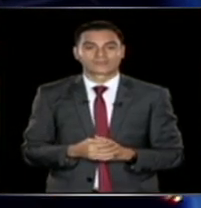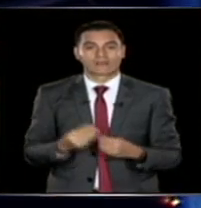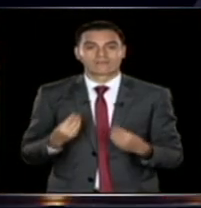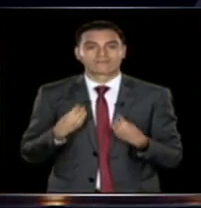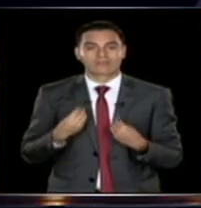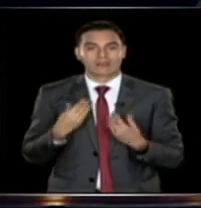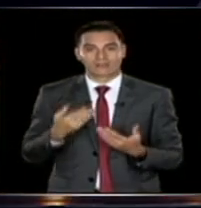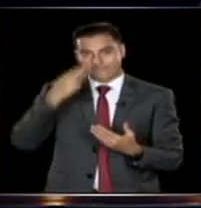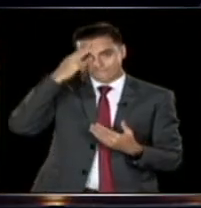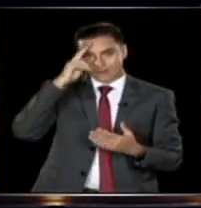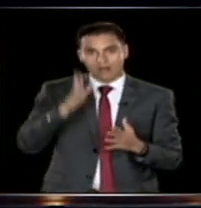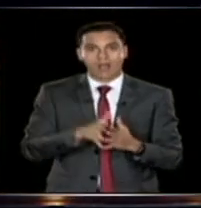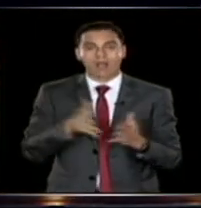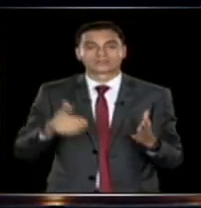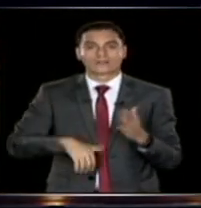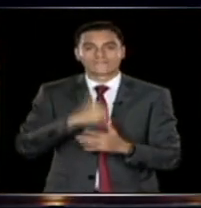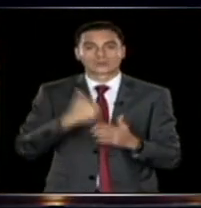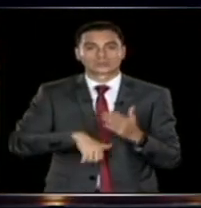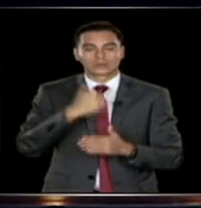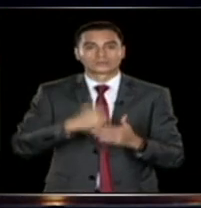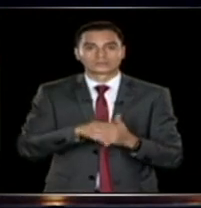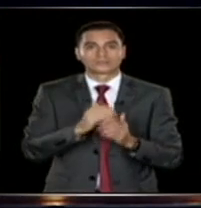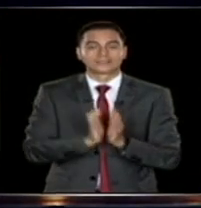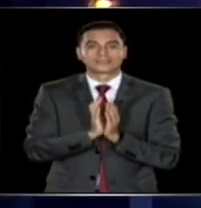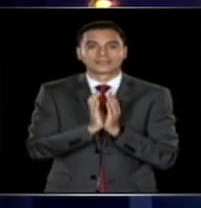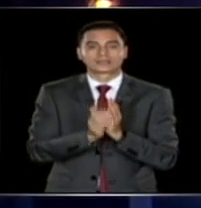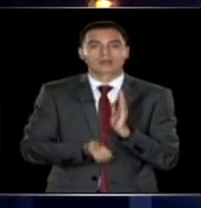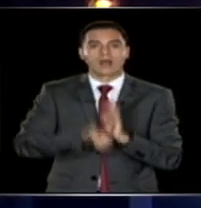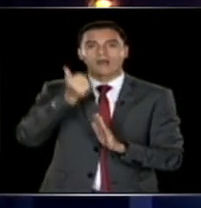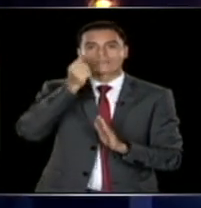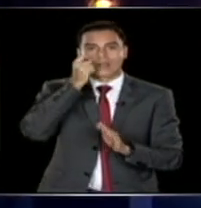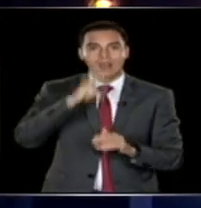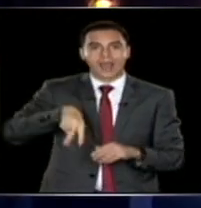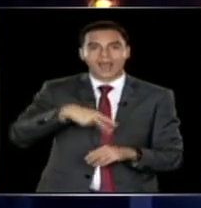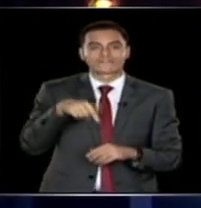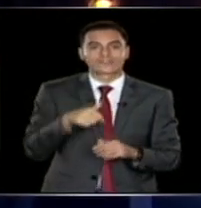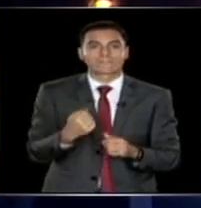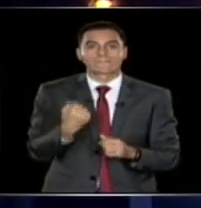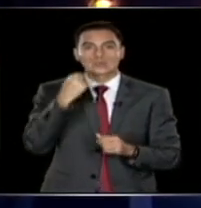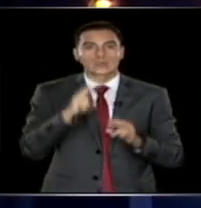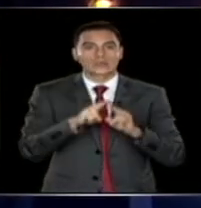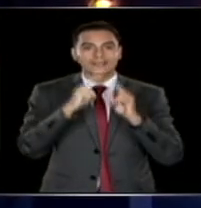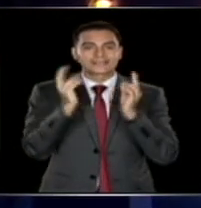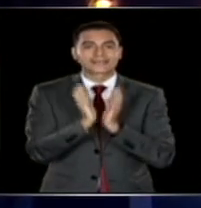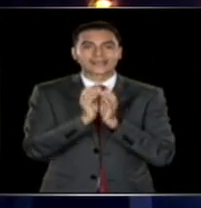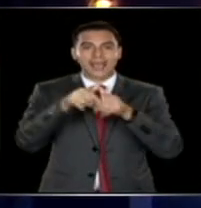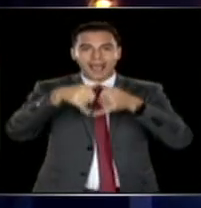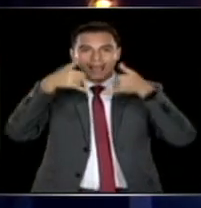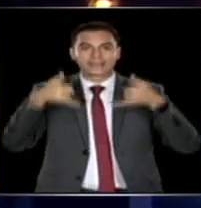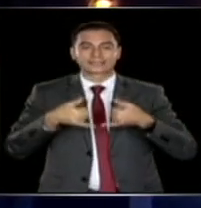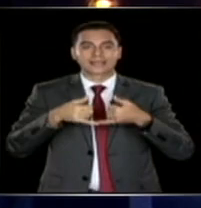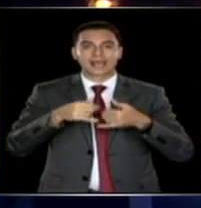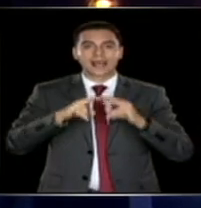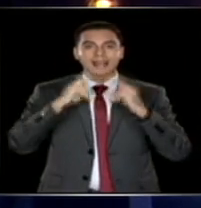رياضة، من هو الأكثر فوزا بجائزة أفضل لاعب في بطولة كأس العالم للأندية لكرة